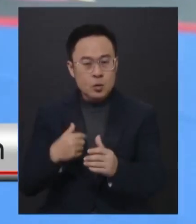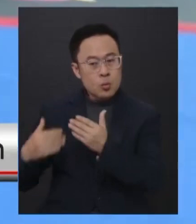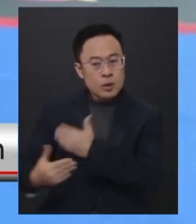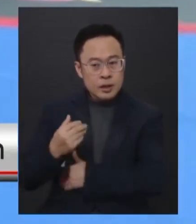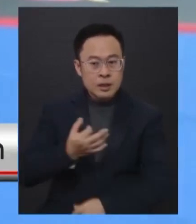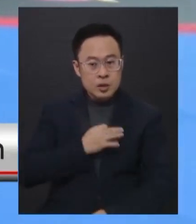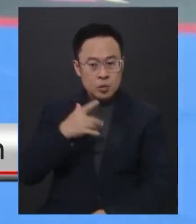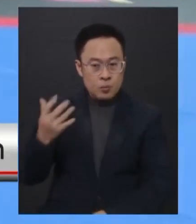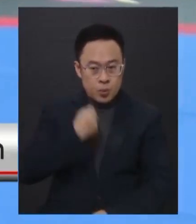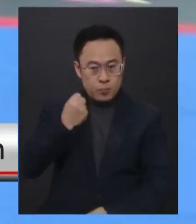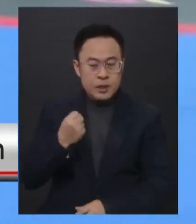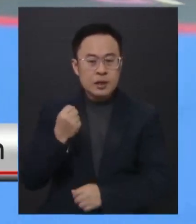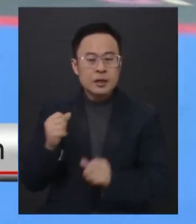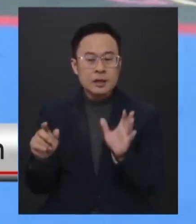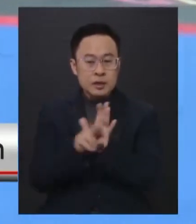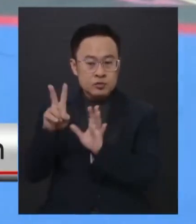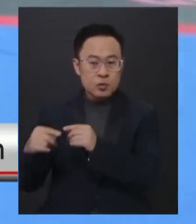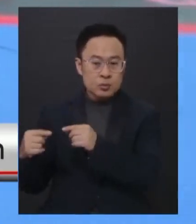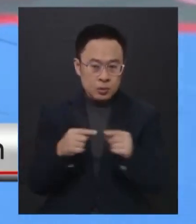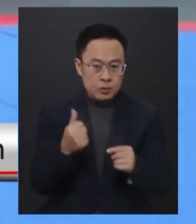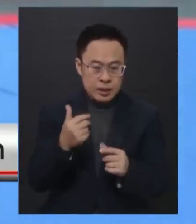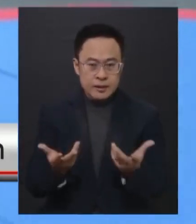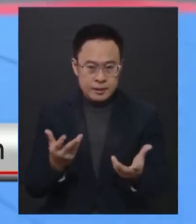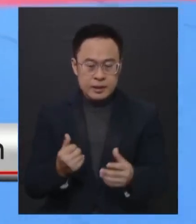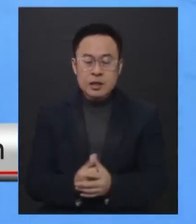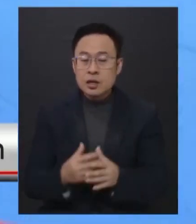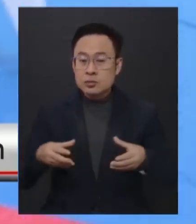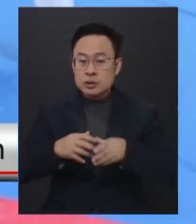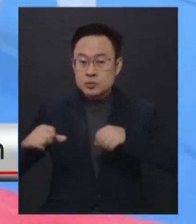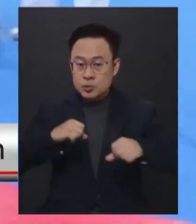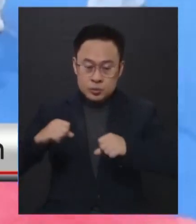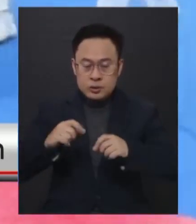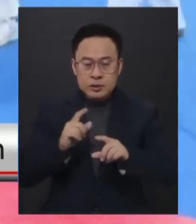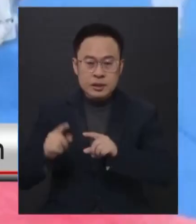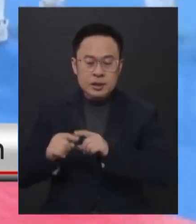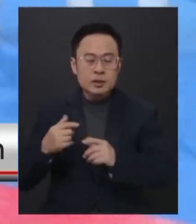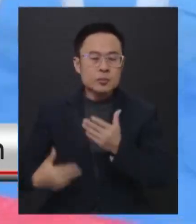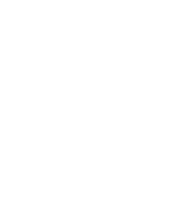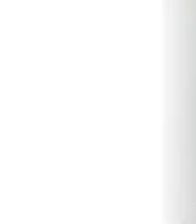นะครับอาจจะขึ้นมาติดทีมชาติแล้วก็ไปสร้างชื่อเสียงให้กับประเทศไทยได ้